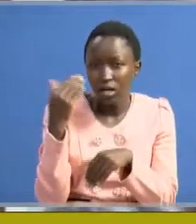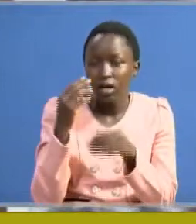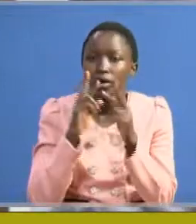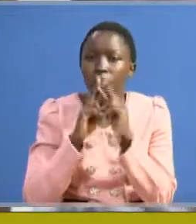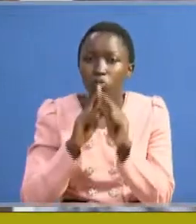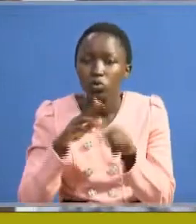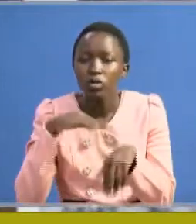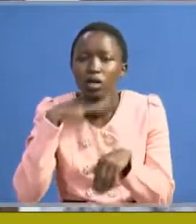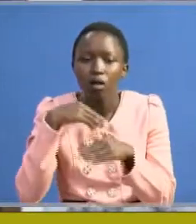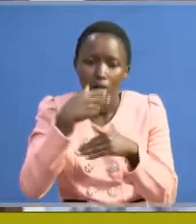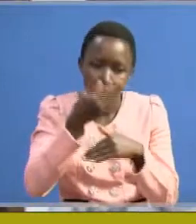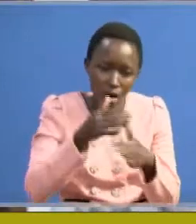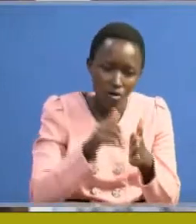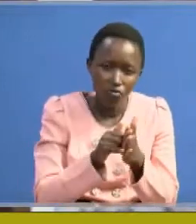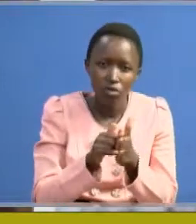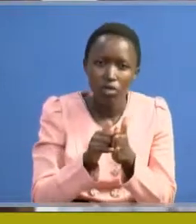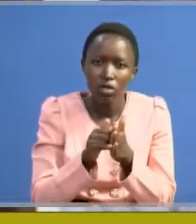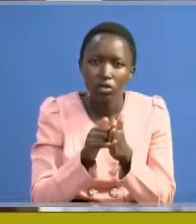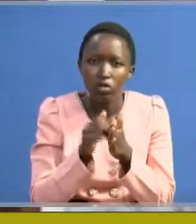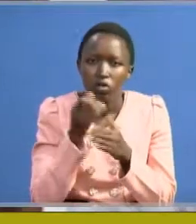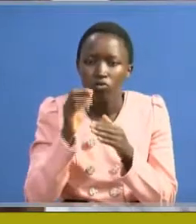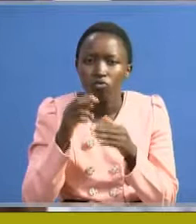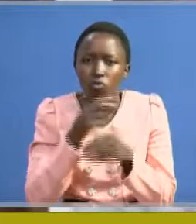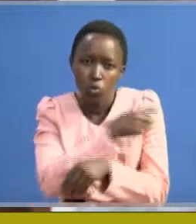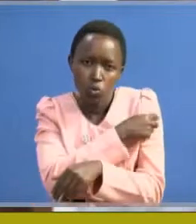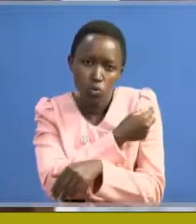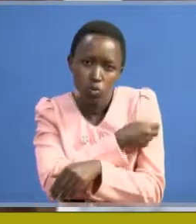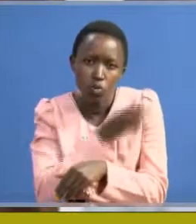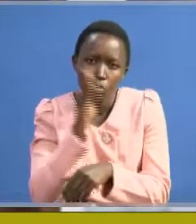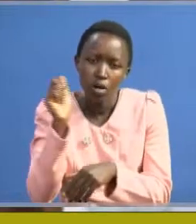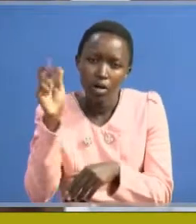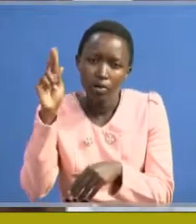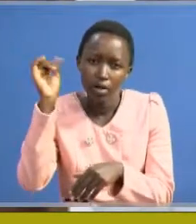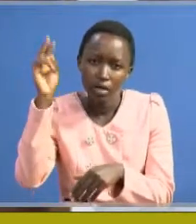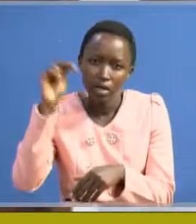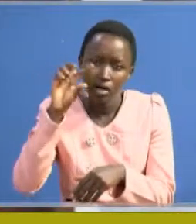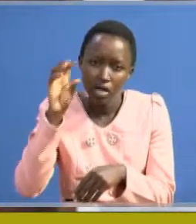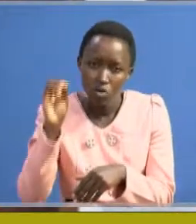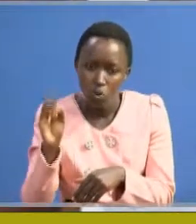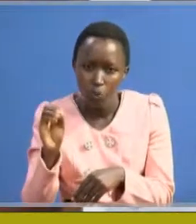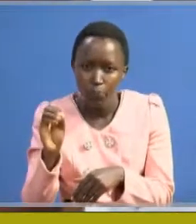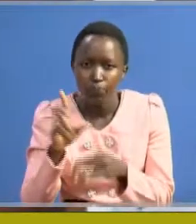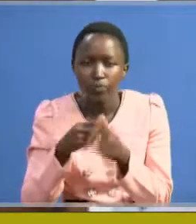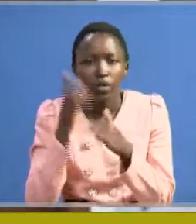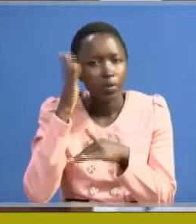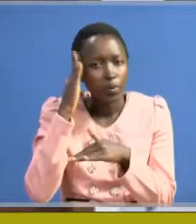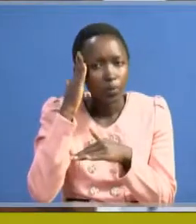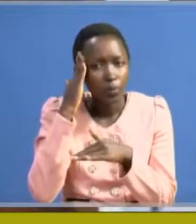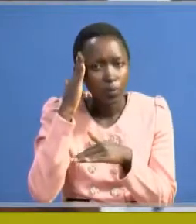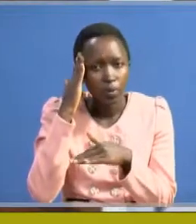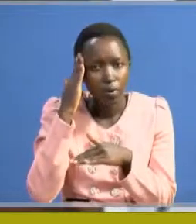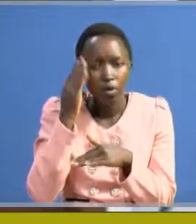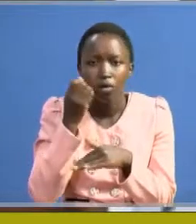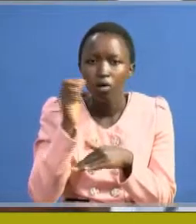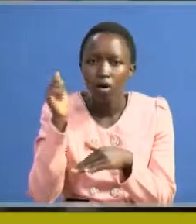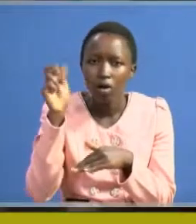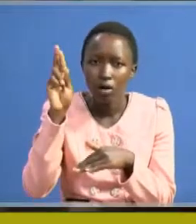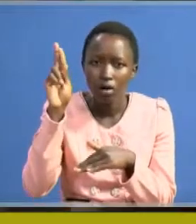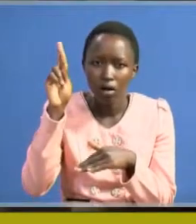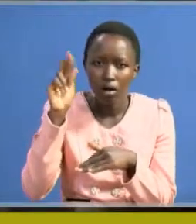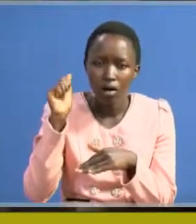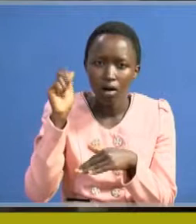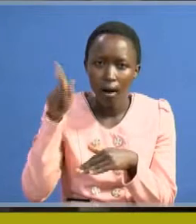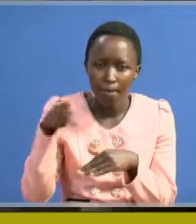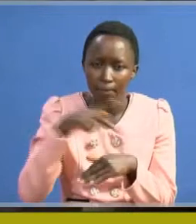kuaga dunia baada ya kulazwa katika hospitali ya rufaa ya Baringo. Mzee Kurui alijulikana kwa jina la kupanga kama Arab